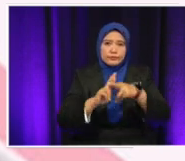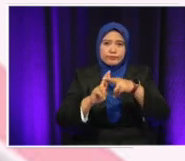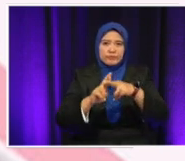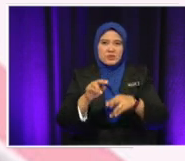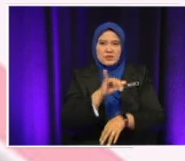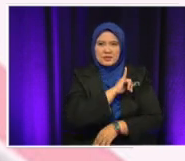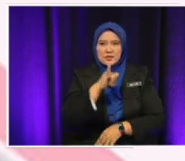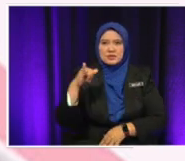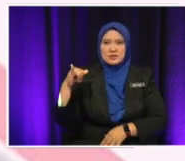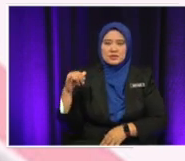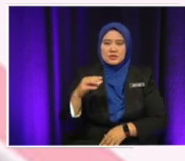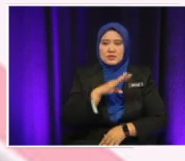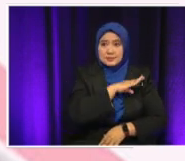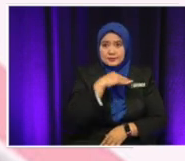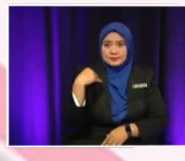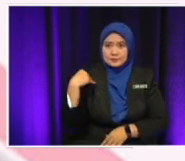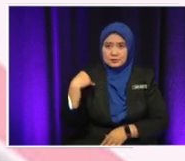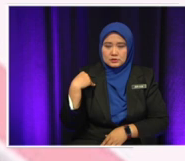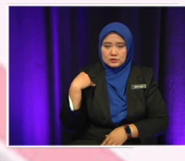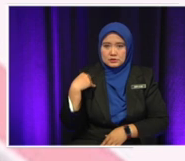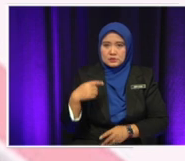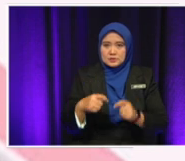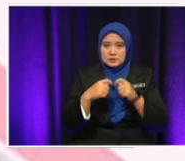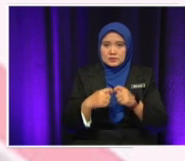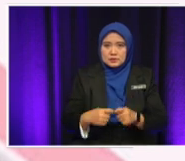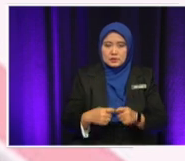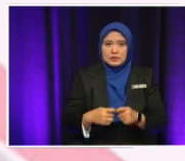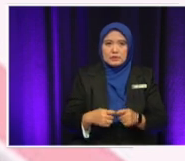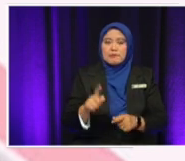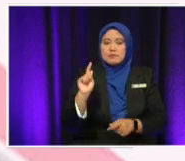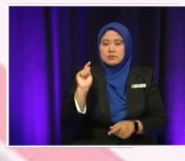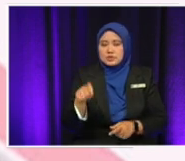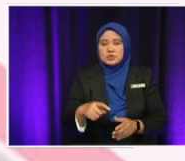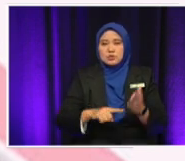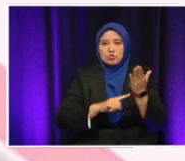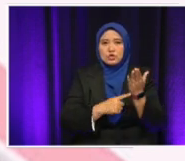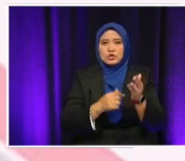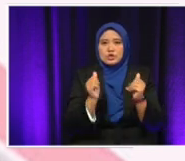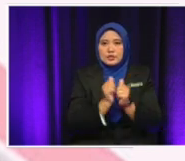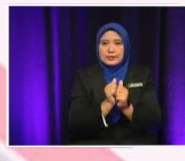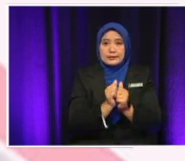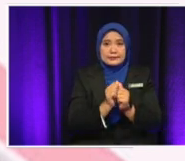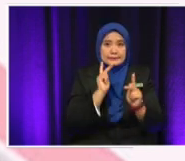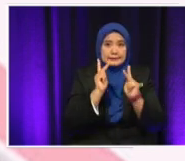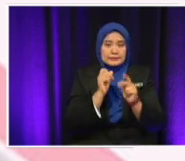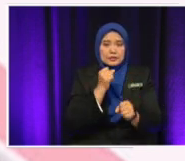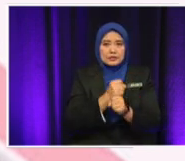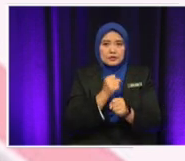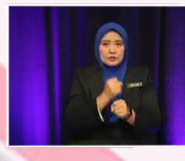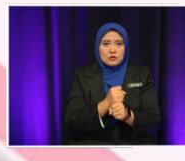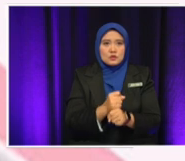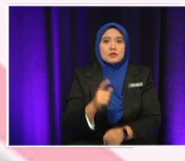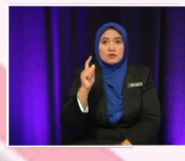soal langkah kerja dikalahkan untuk memulihkan ayat dengan kata kerja tool yang digunakan operasi yang